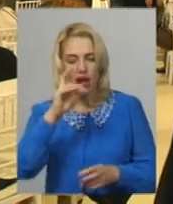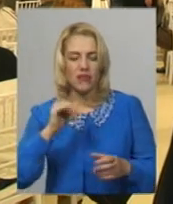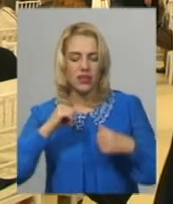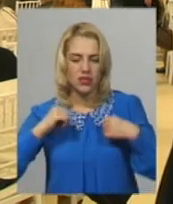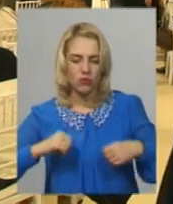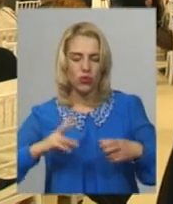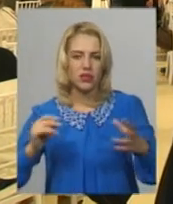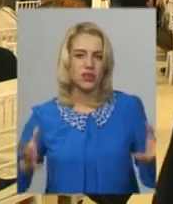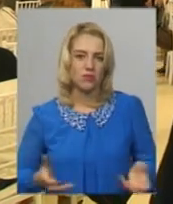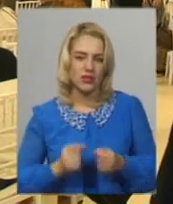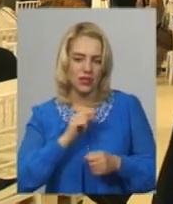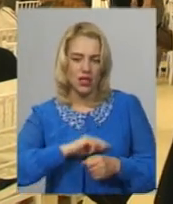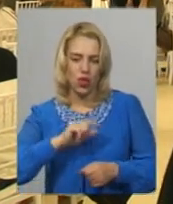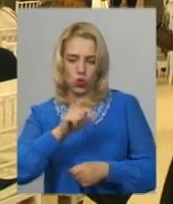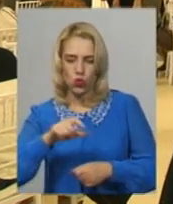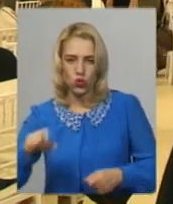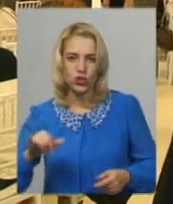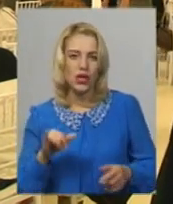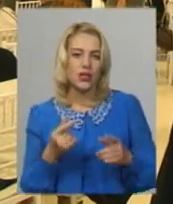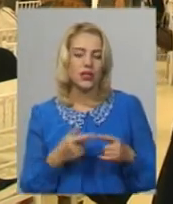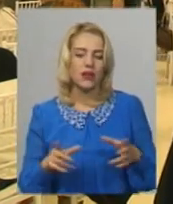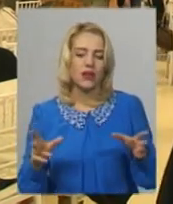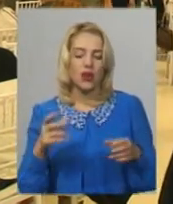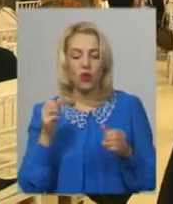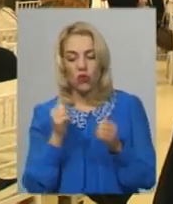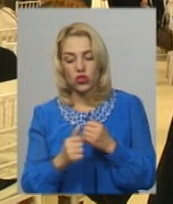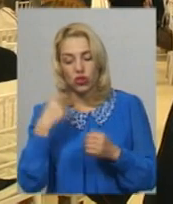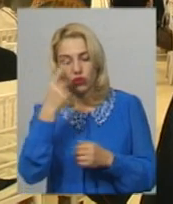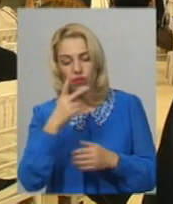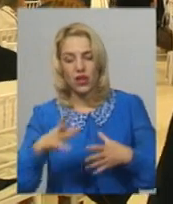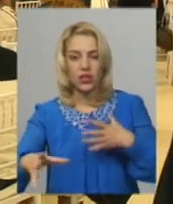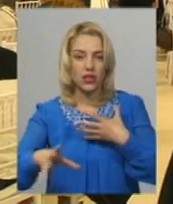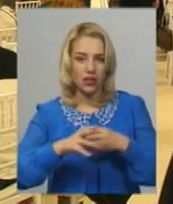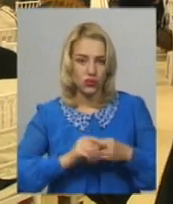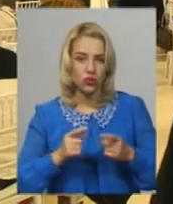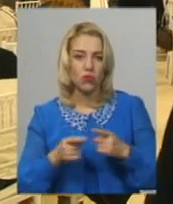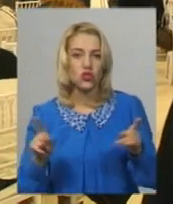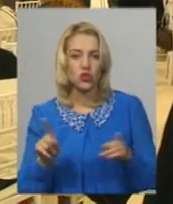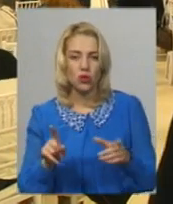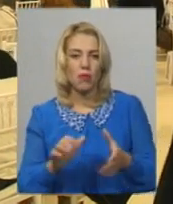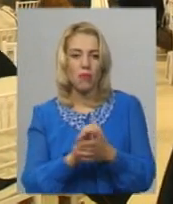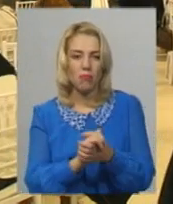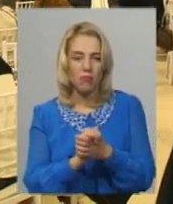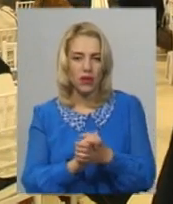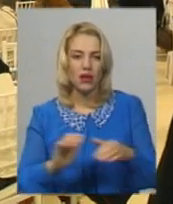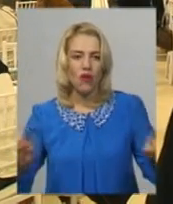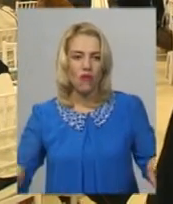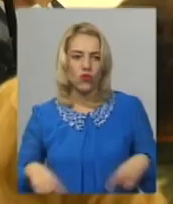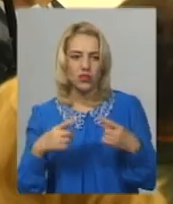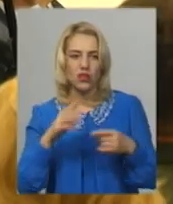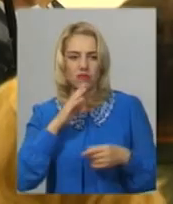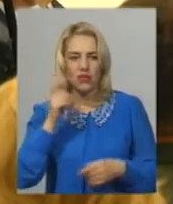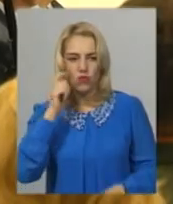спасіння душ наш кожного індивідуально і всіх разом, ну і для того, щоб все ж таки мир воцарився в нашій